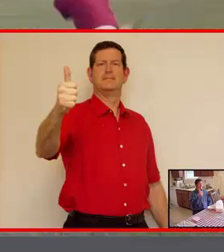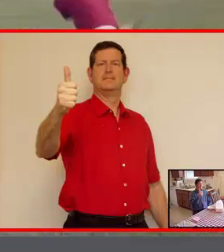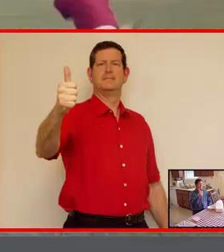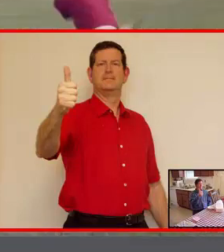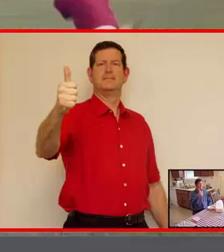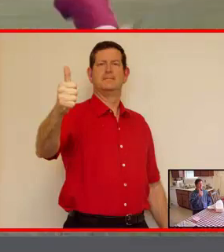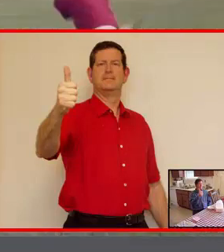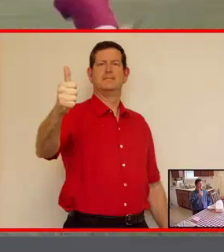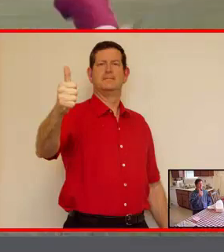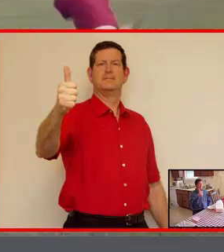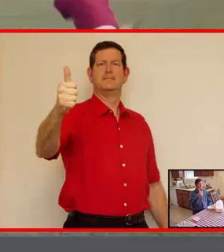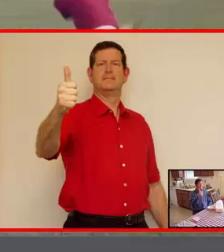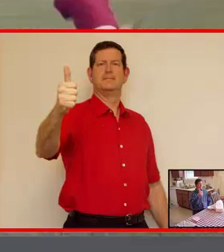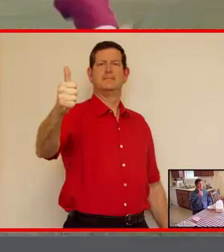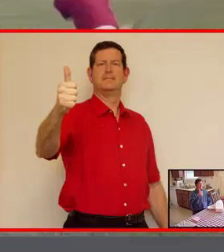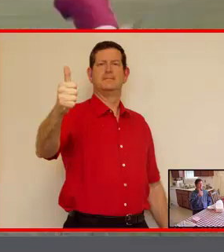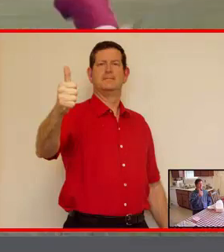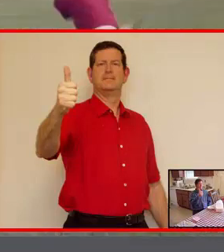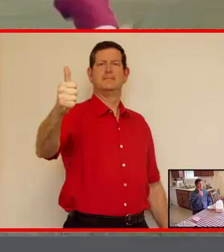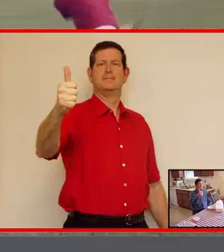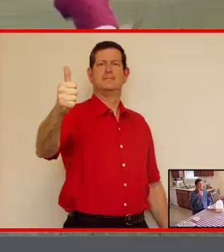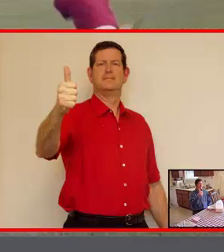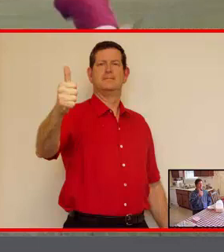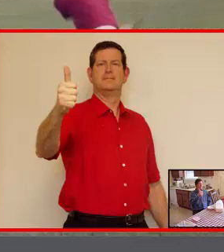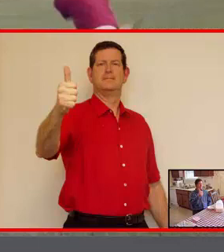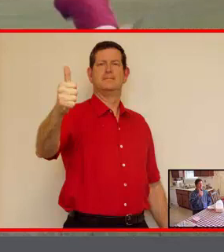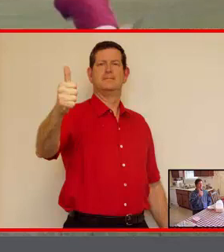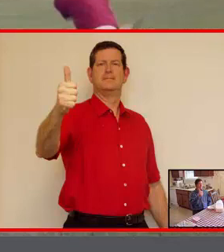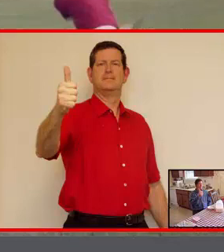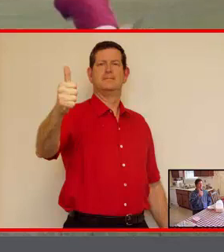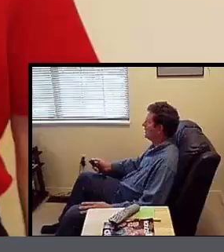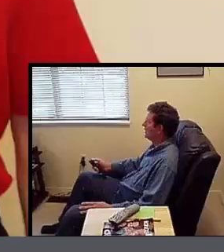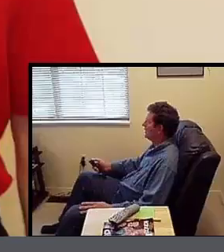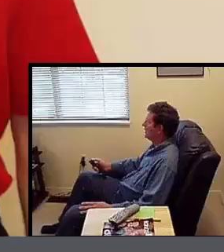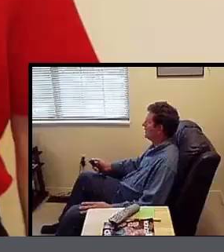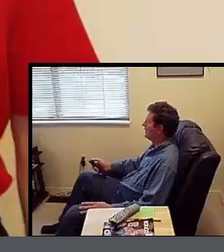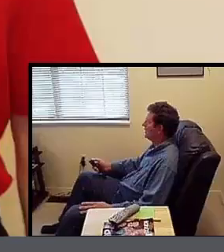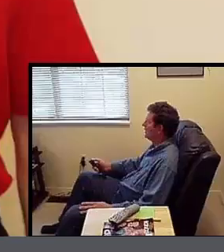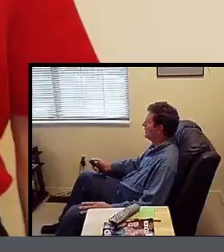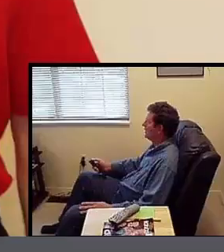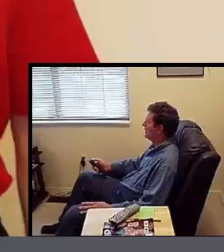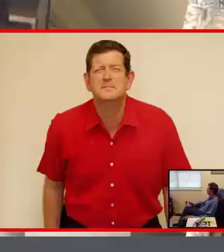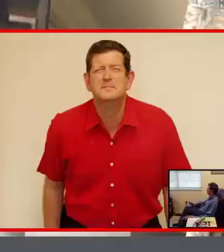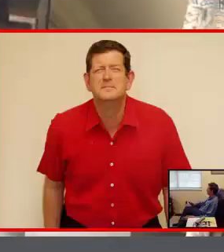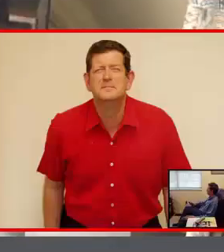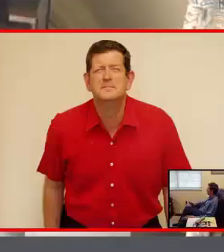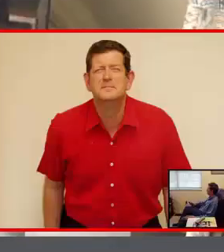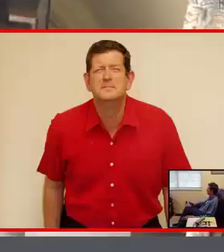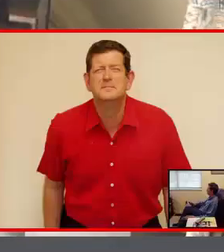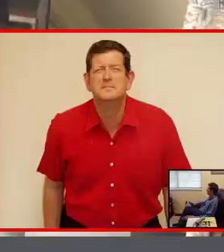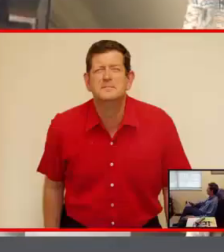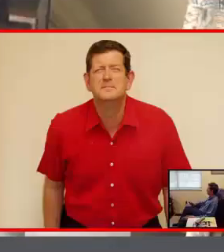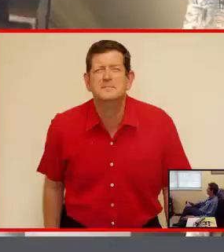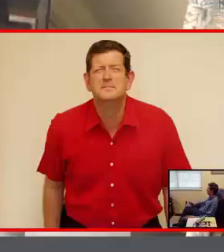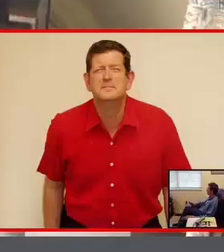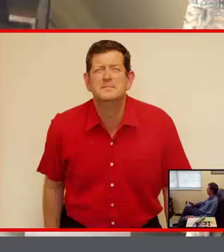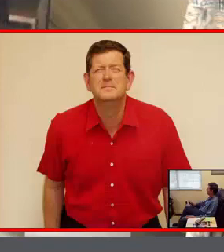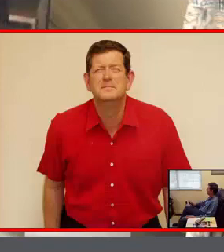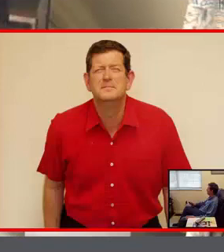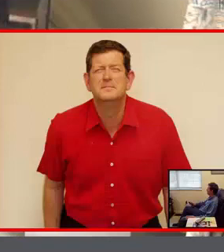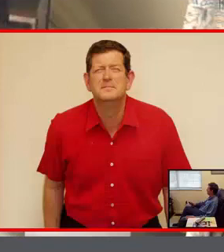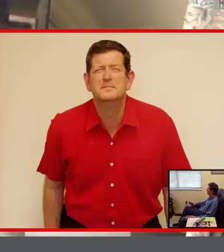bon, ce n'est pas la vérité. Mais... OK, là, ça c'est regarder. Madame, est-ce que vous regardez la télé? Je ne regarde